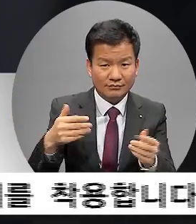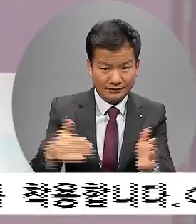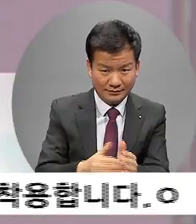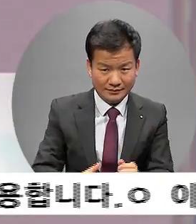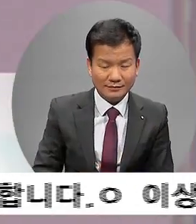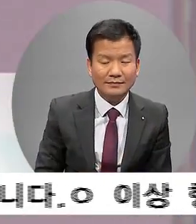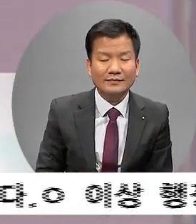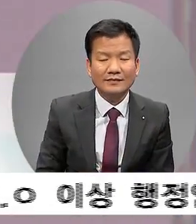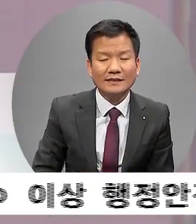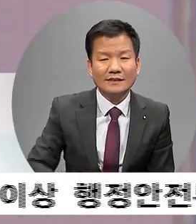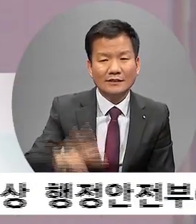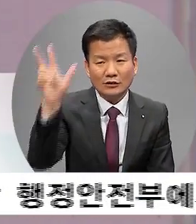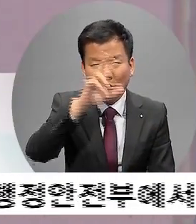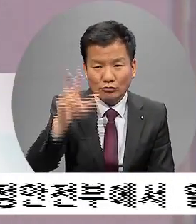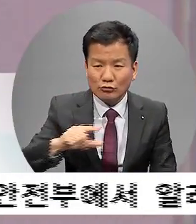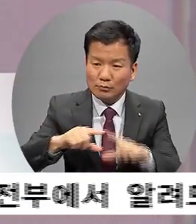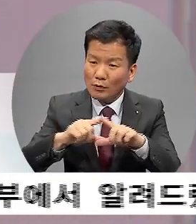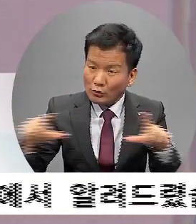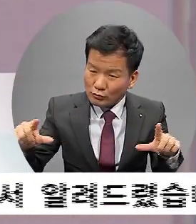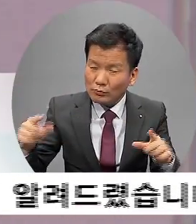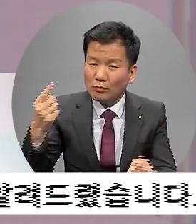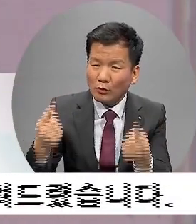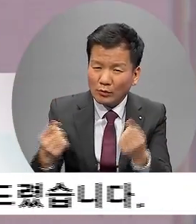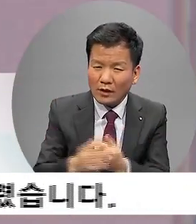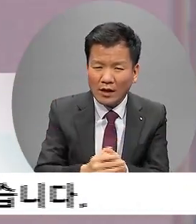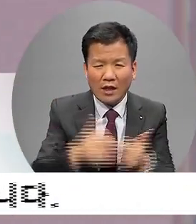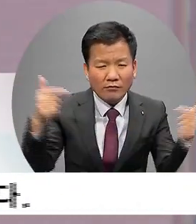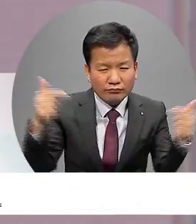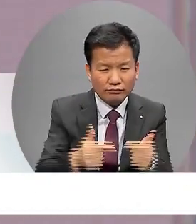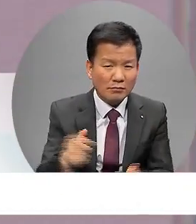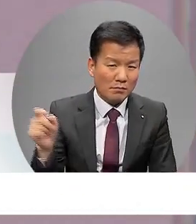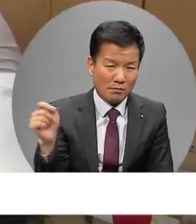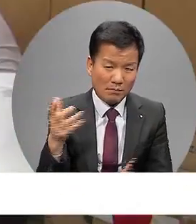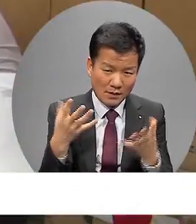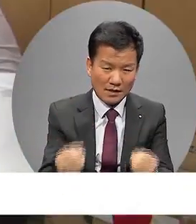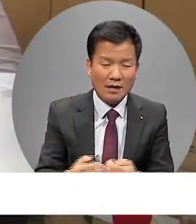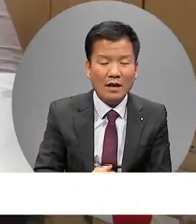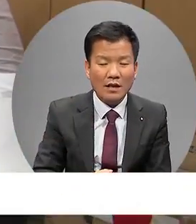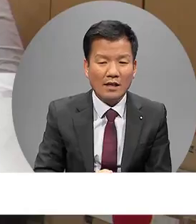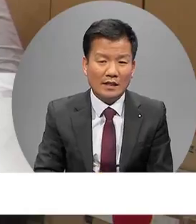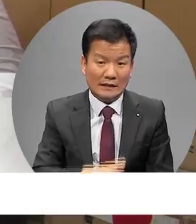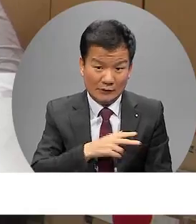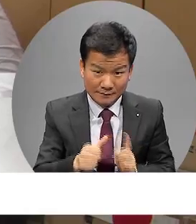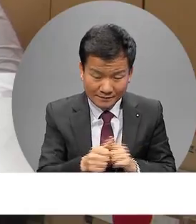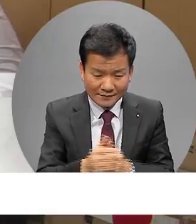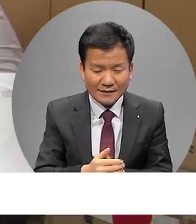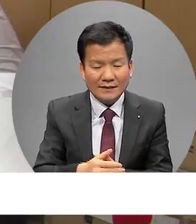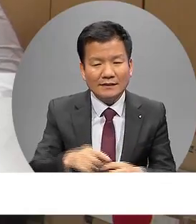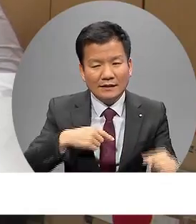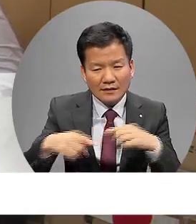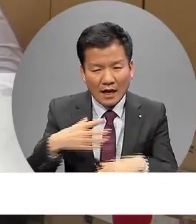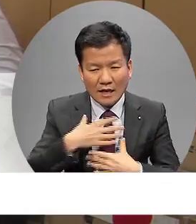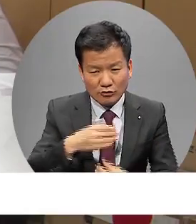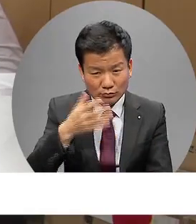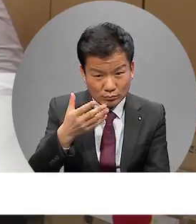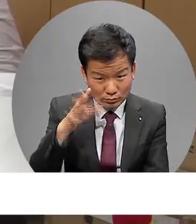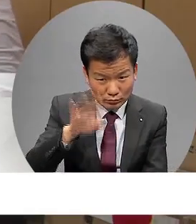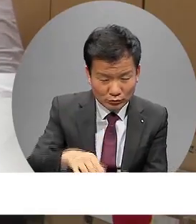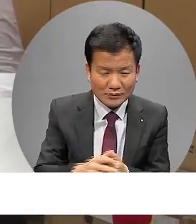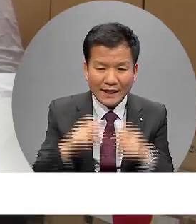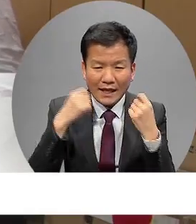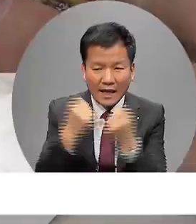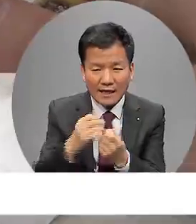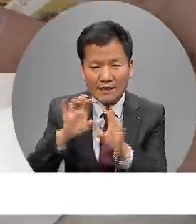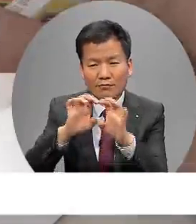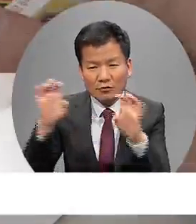줄었습니다이는 전국 평균 감소율에 비해 높은 수치입니다 용의원 행안부가 접근성을 좌우하는 민간